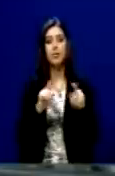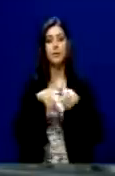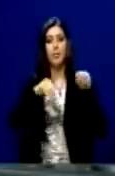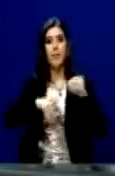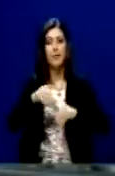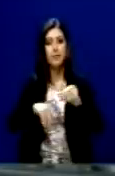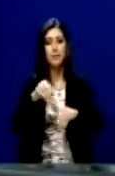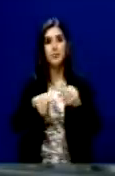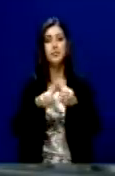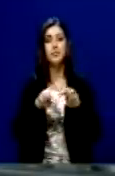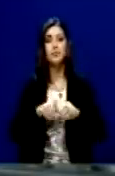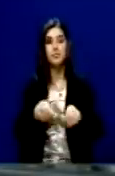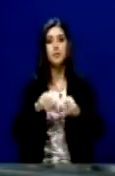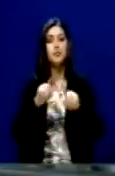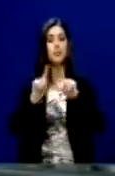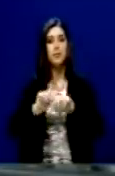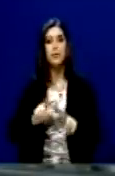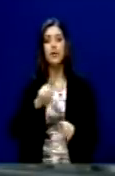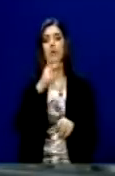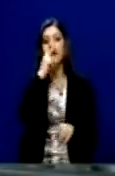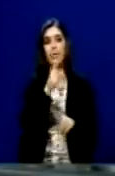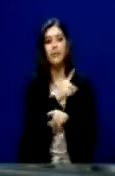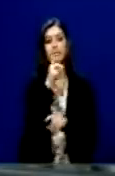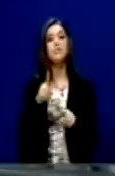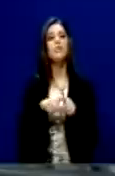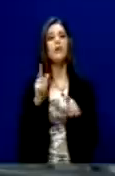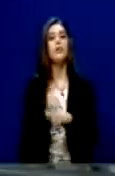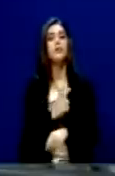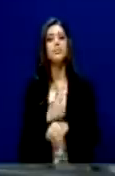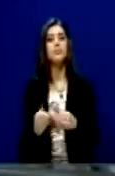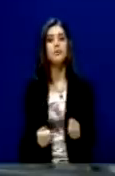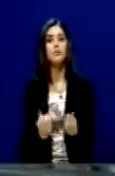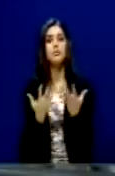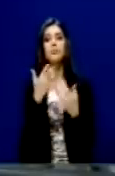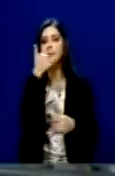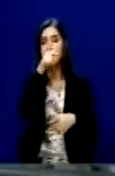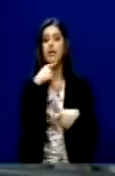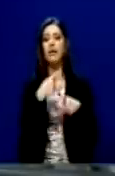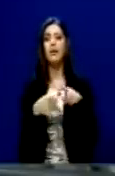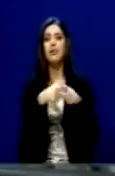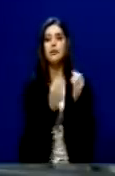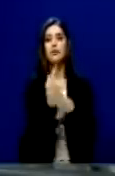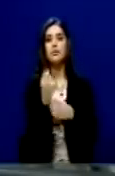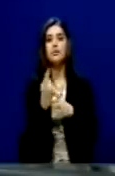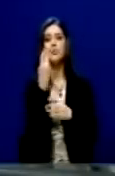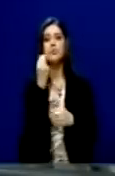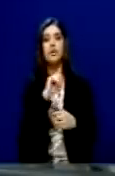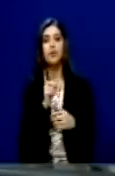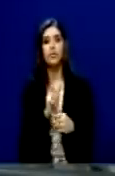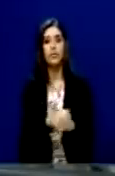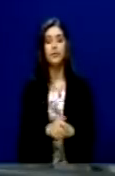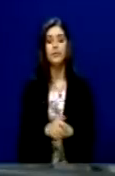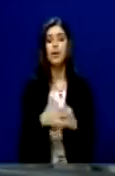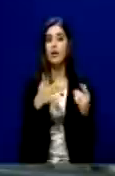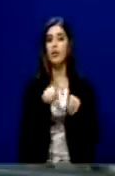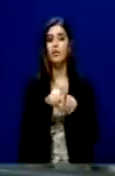për mbjelljen e produkteve të tyre bujqësore ka shkuar huq, pasi që nuk e kanë numrin e mjaftueshëm të fidaneve për të mbjellë në arët e tyre.